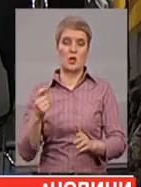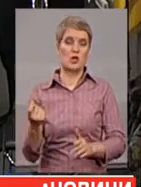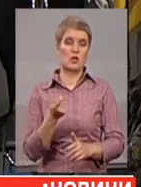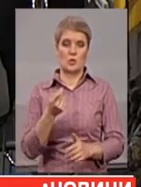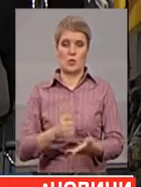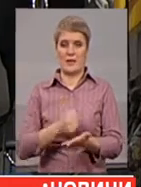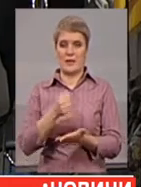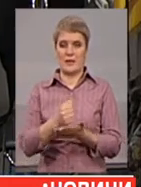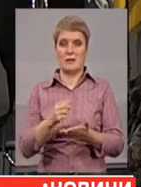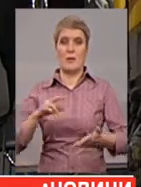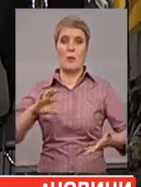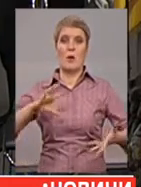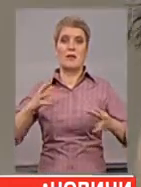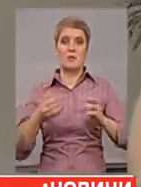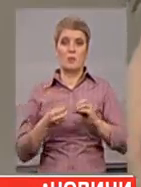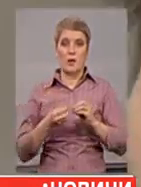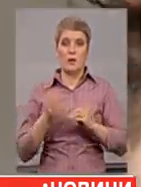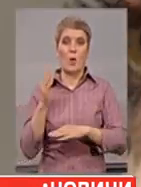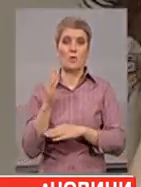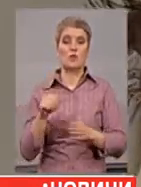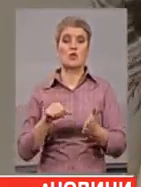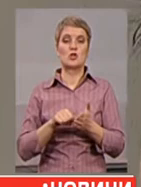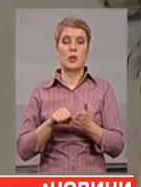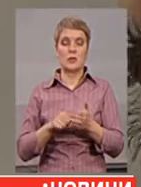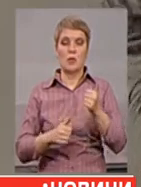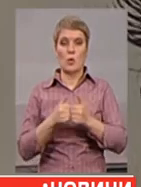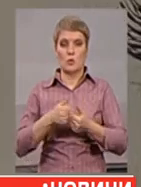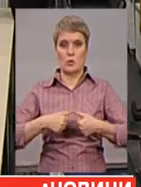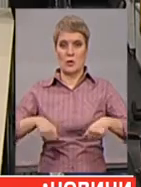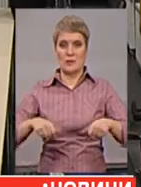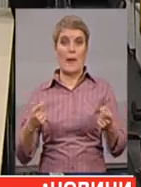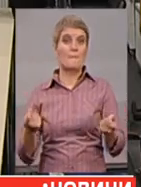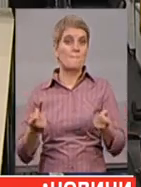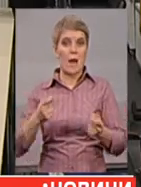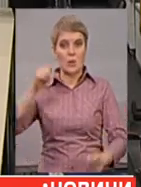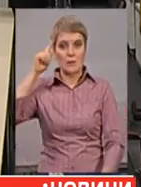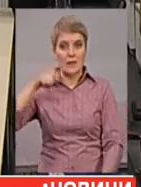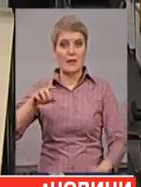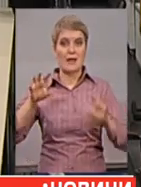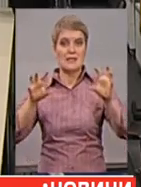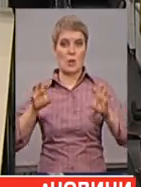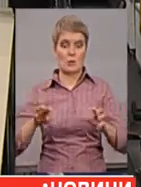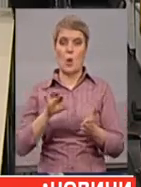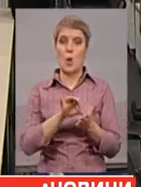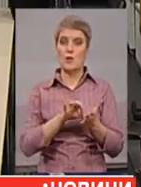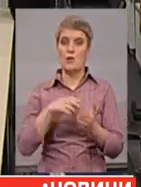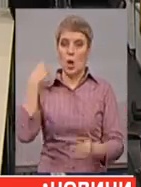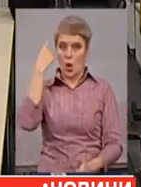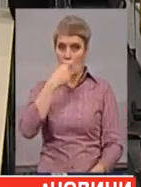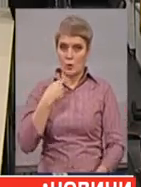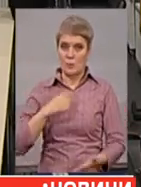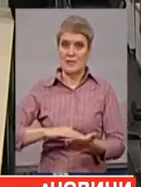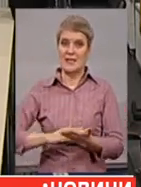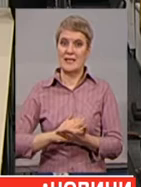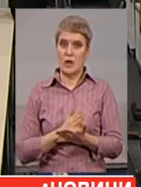по результатам голосування членами конкурсної комісії. Мало тільки знання законодавства, оцінюються ще і особисті якості